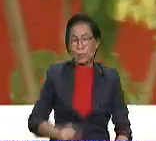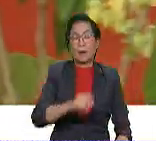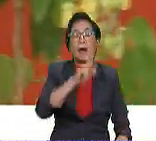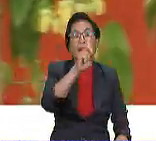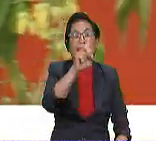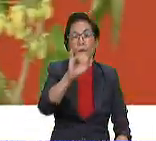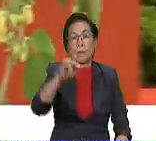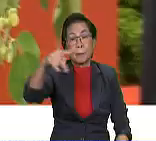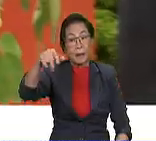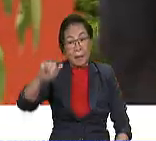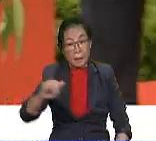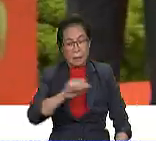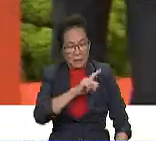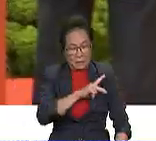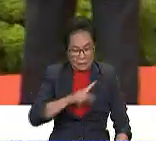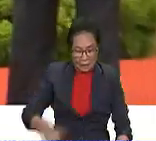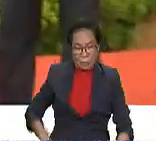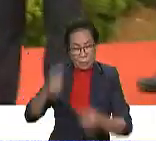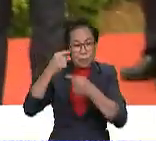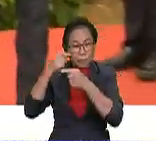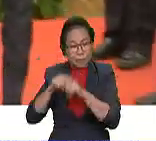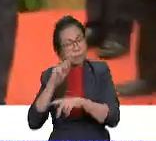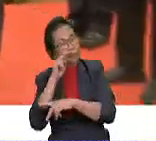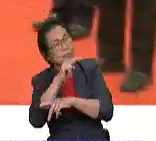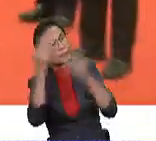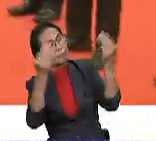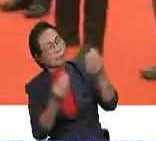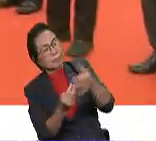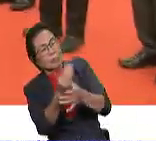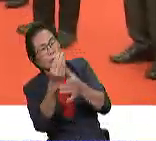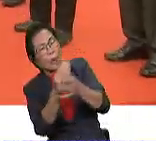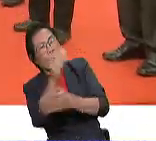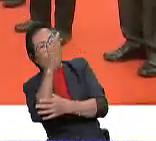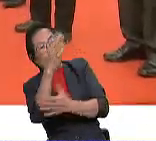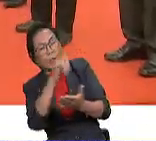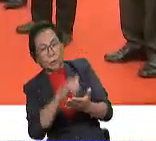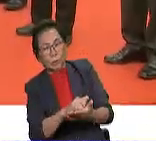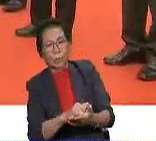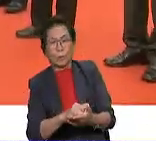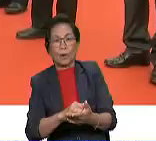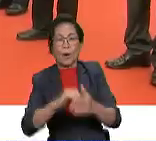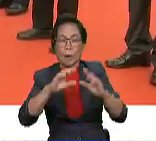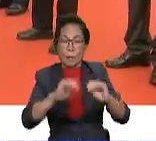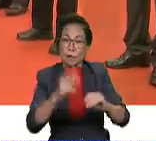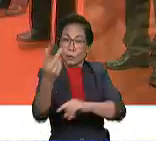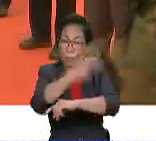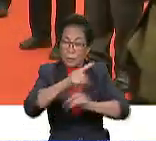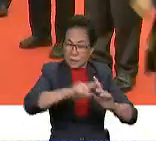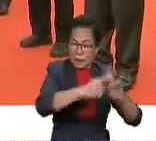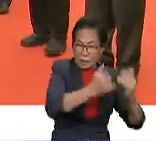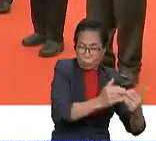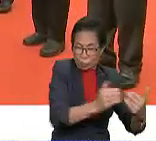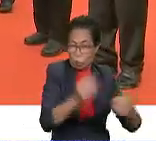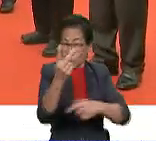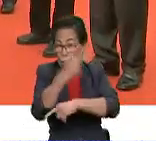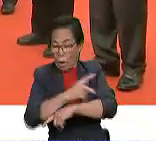Riau itu Din al-musthafa bila Syahrul berkenan menyaksikan majelis penanaman pokok tersebut Hai masyarakat Dulhadi bermula hari ini